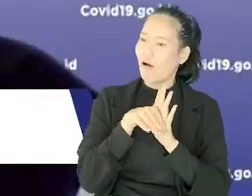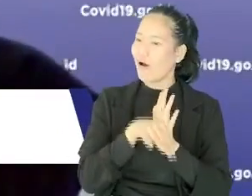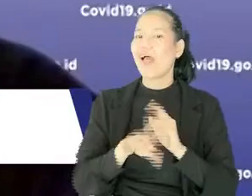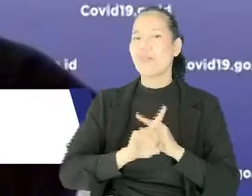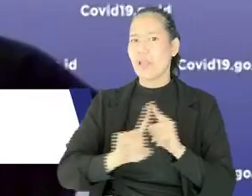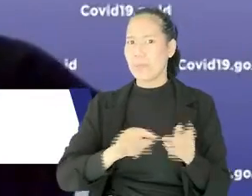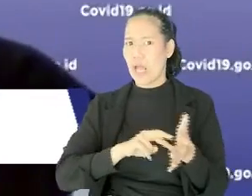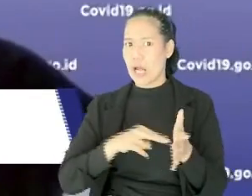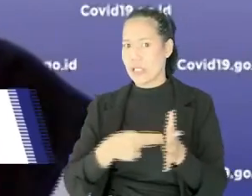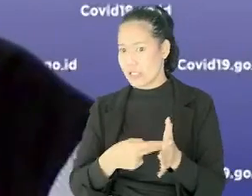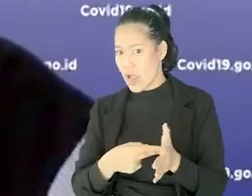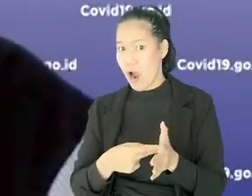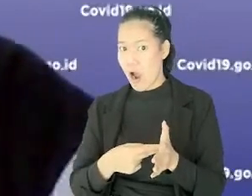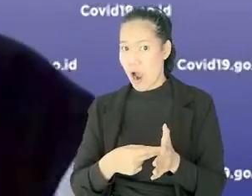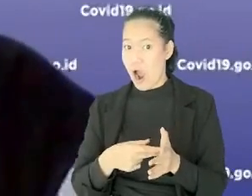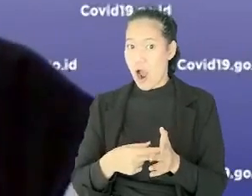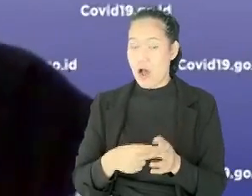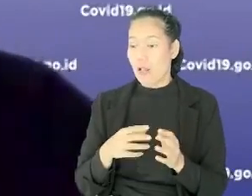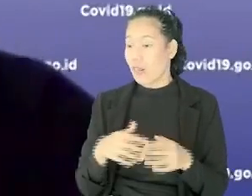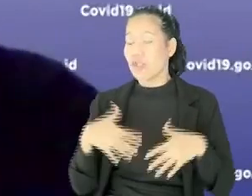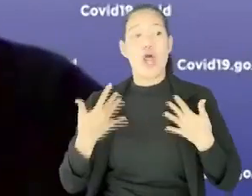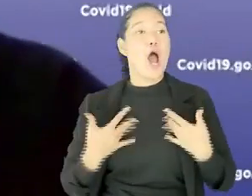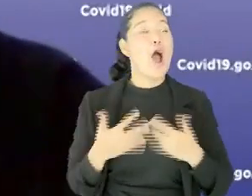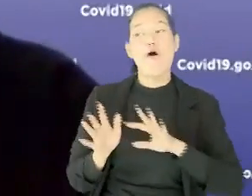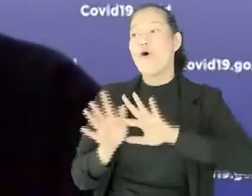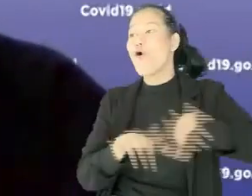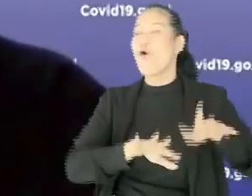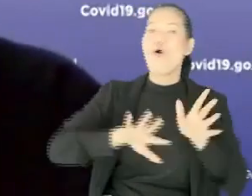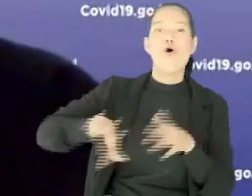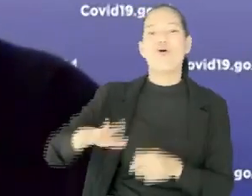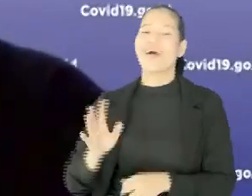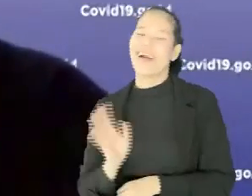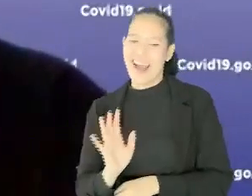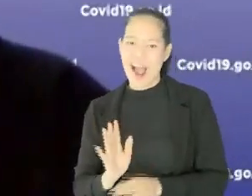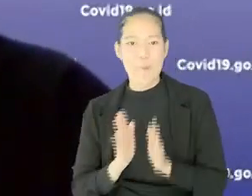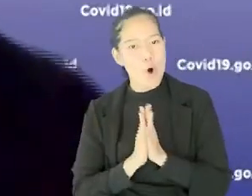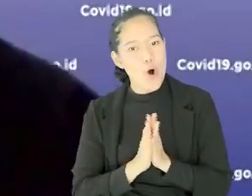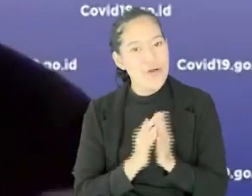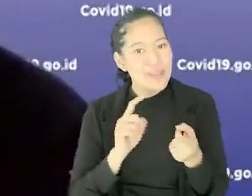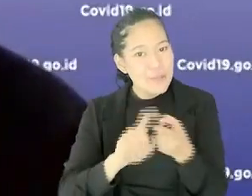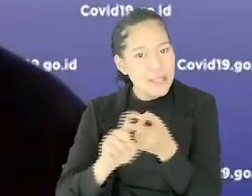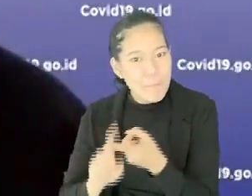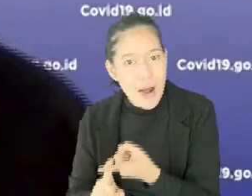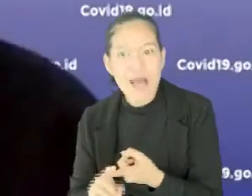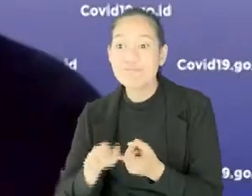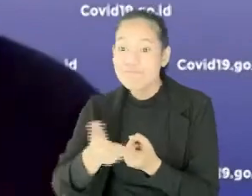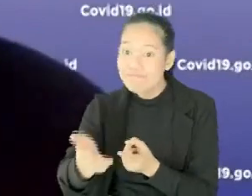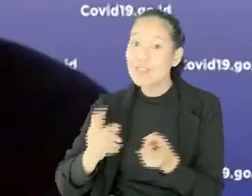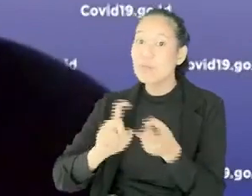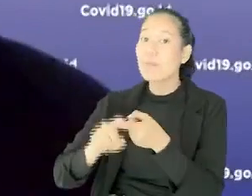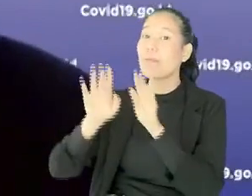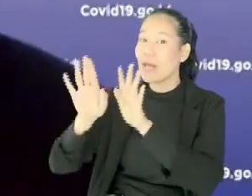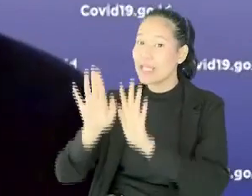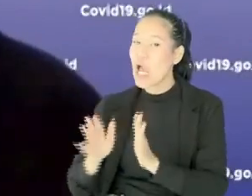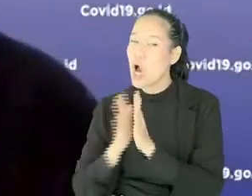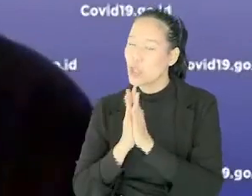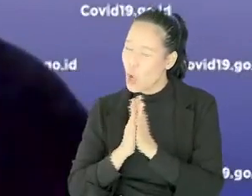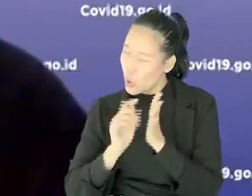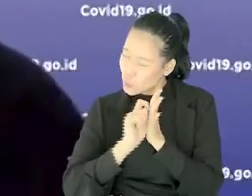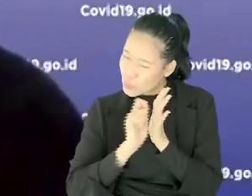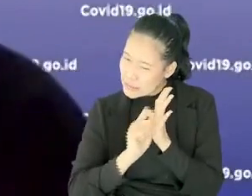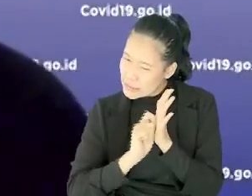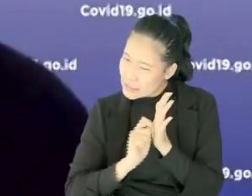kasusnya tapi bukan berarti kita bisa jumawa sekali lagi diingatkan teman-teman sekalian apalagi teman-teman media di sini itu list barangkali